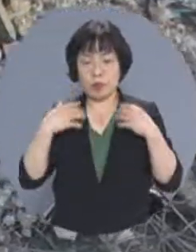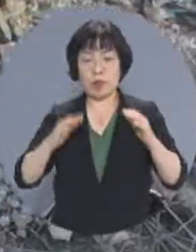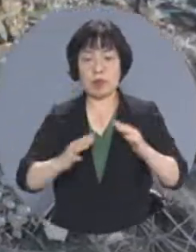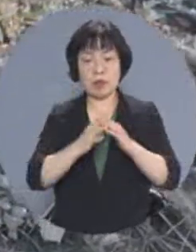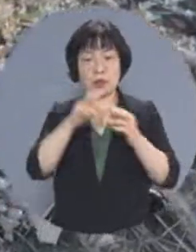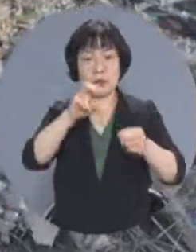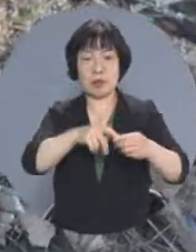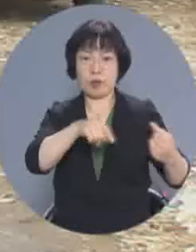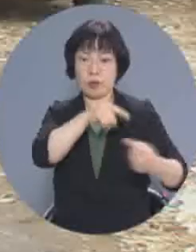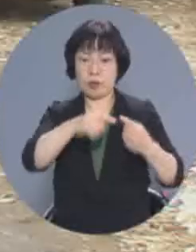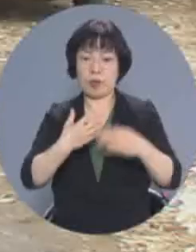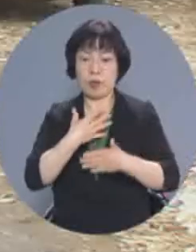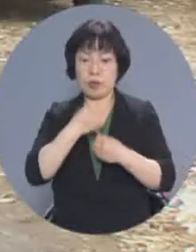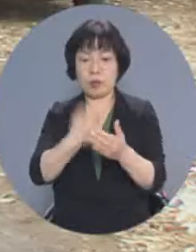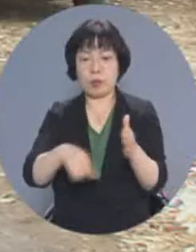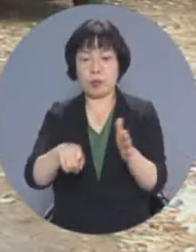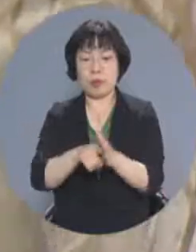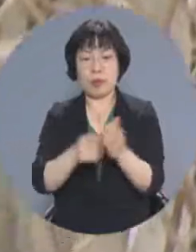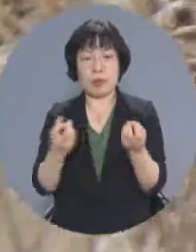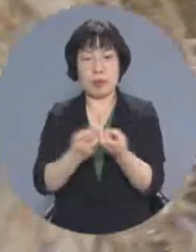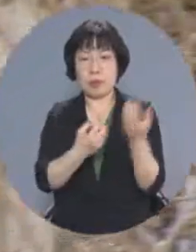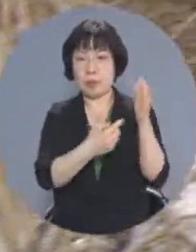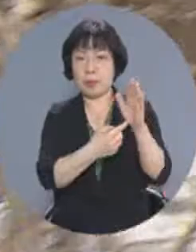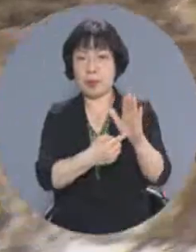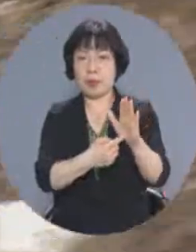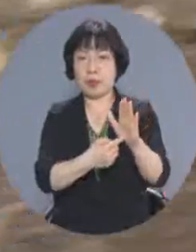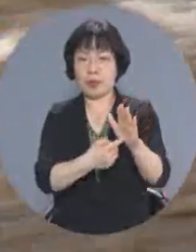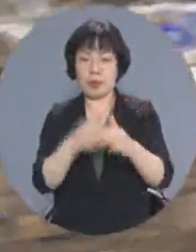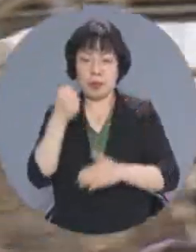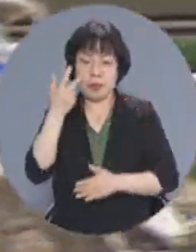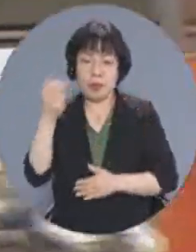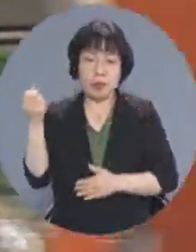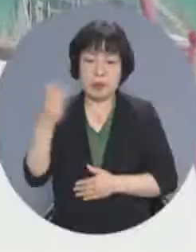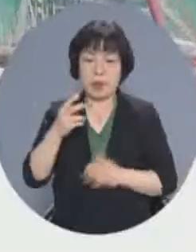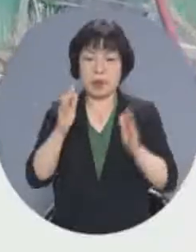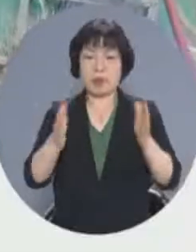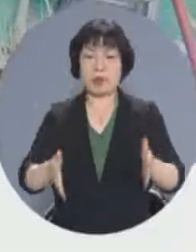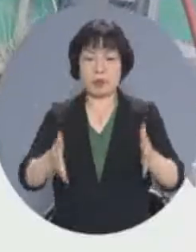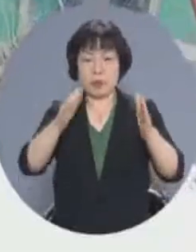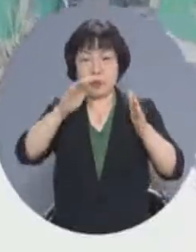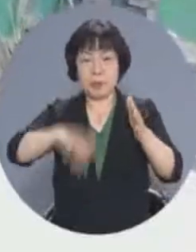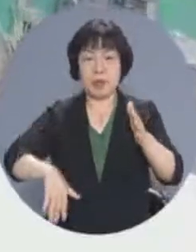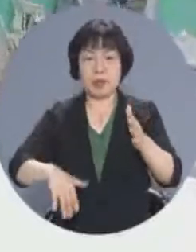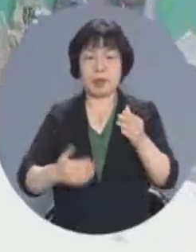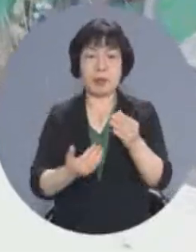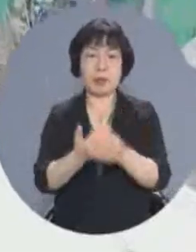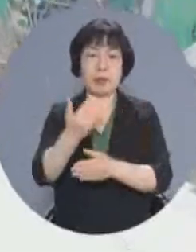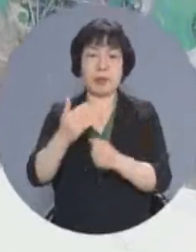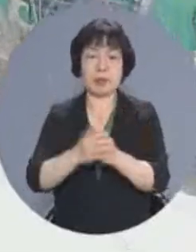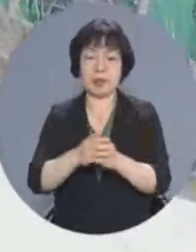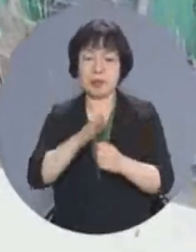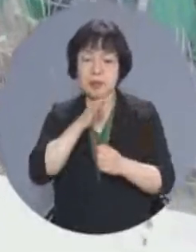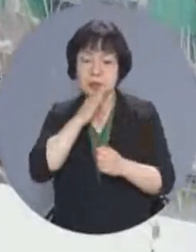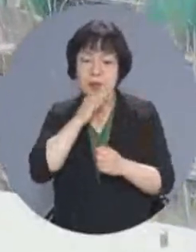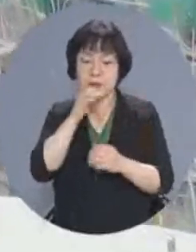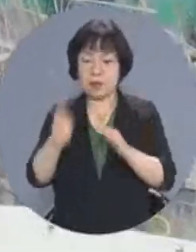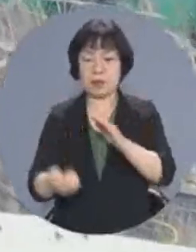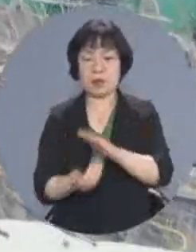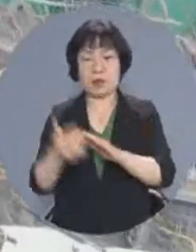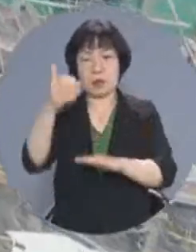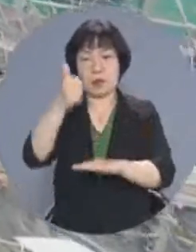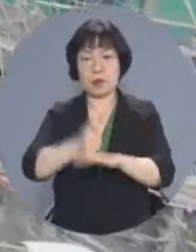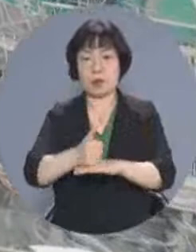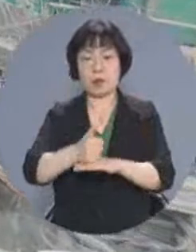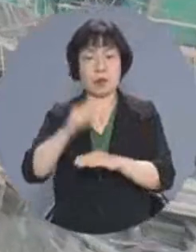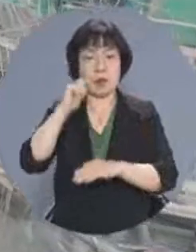운영 등 안전사고 예방 대책을 내놨지만 불과 7달 만에 아이파크 붕괴 사고가 발생할 정도로 실질적인 성과를 거두지